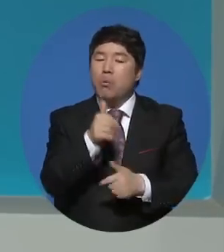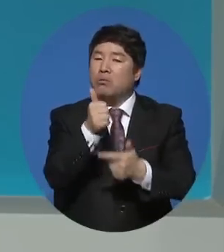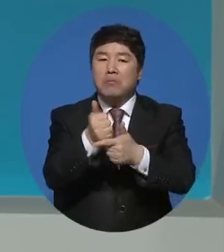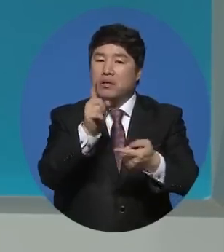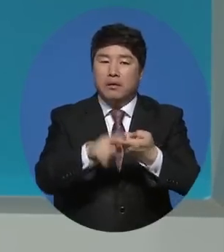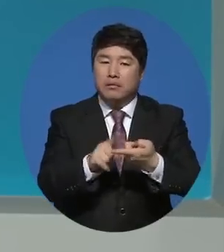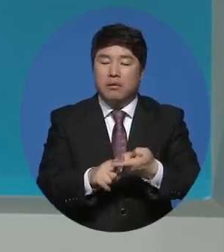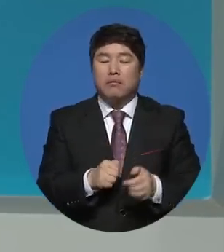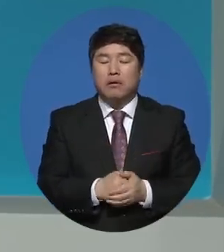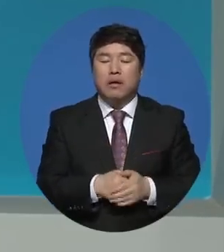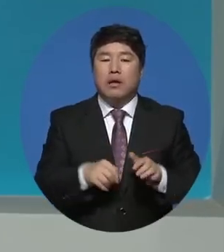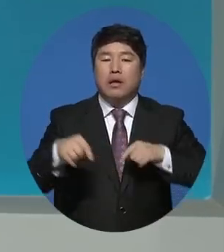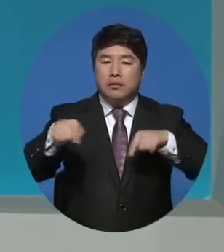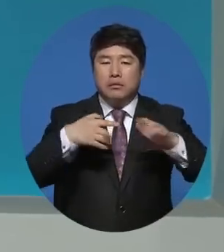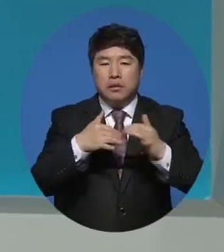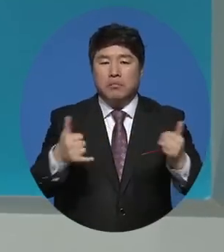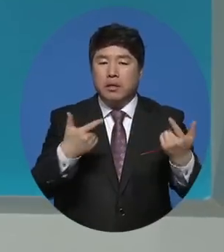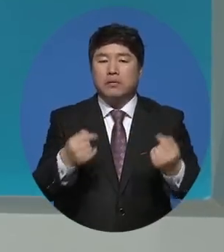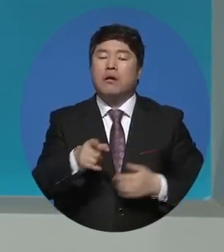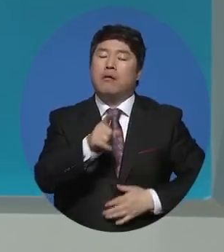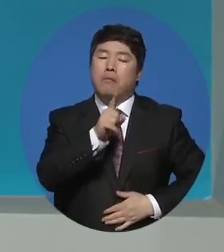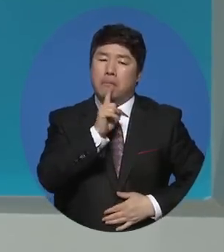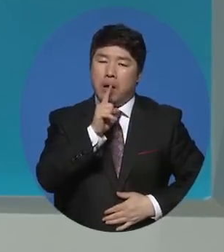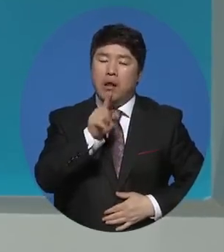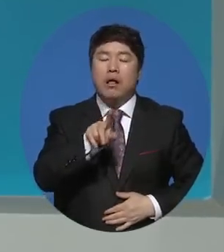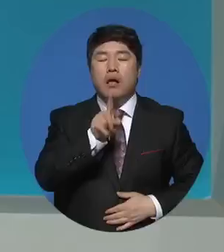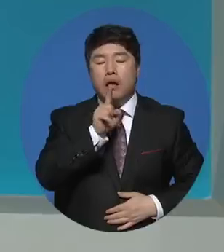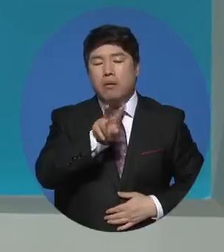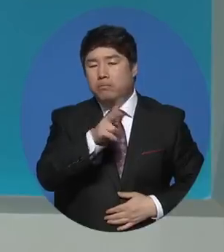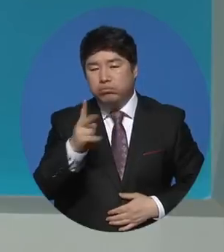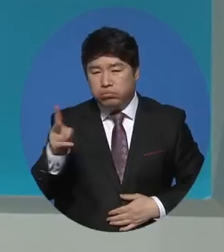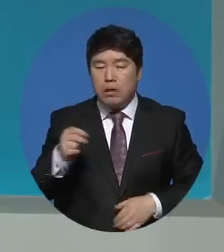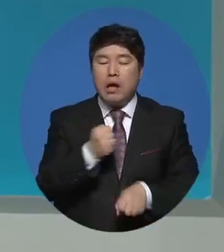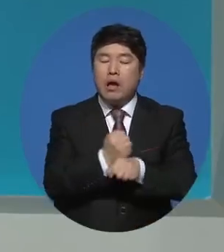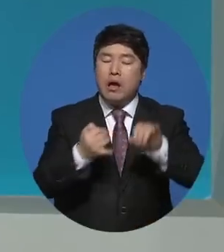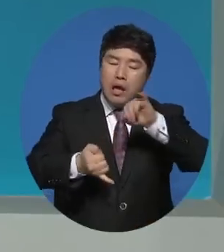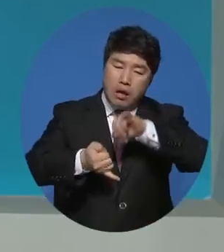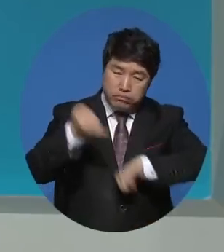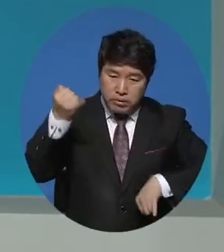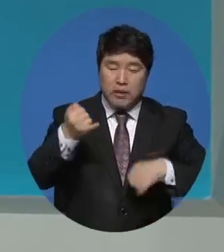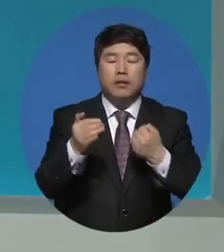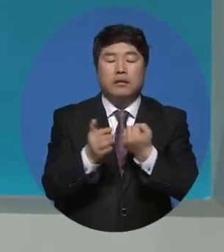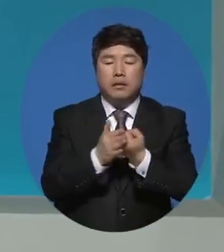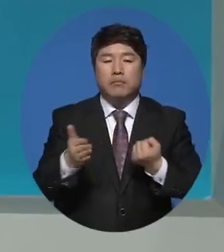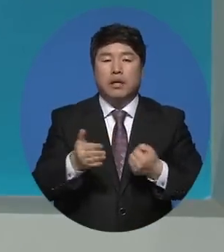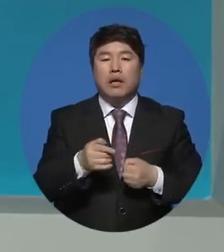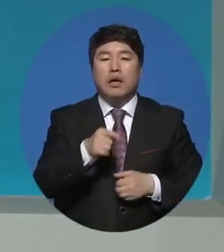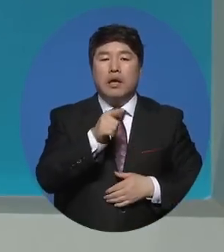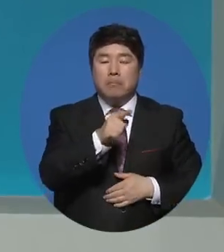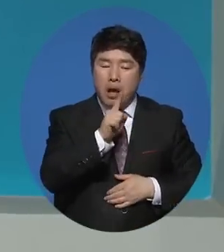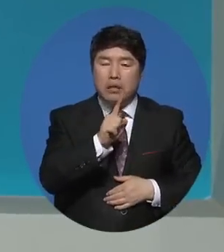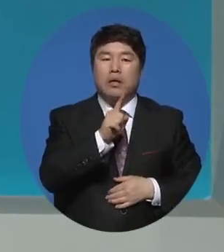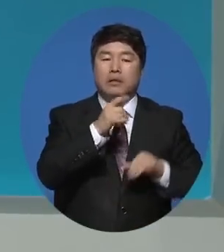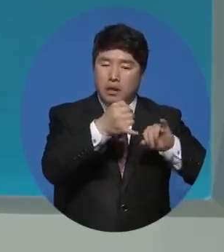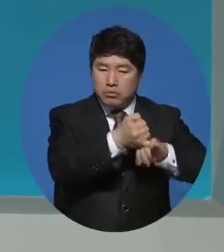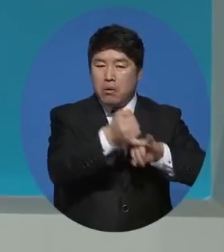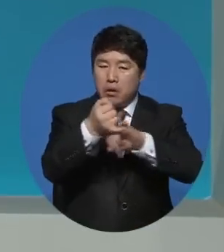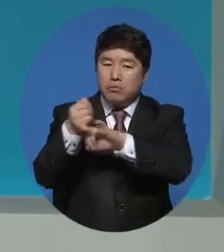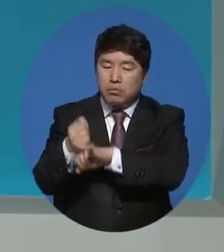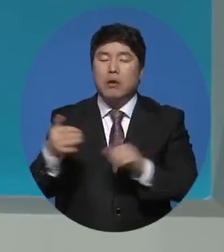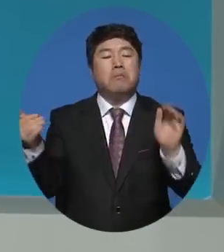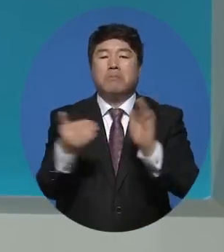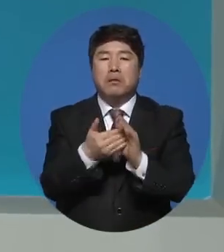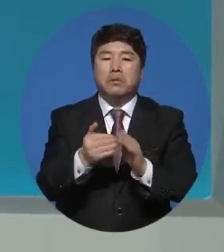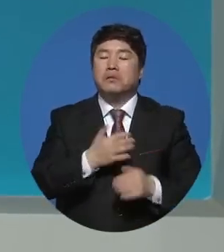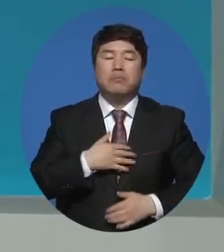대해서 정치인들이 이렇게 말을 바꾸고 약속을 안 지키기 때문에 이거 할 때는이 약속 저거 할 때는 저 약속 끝나고